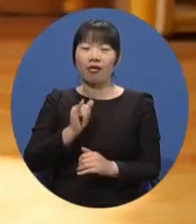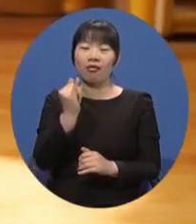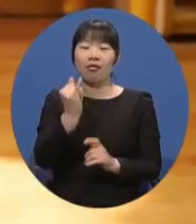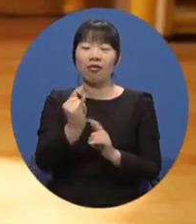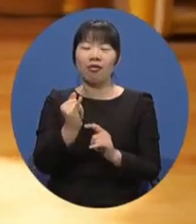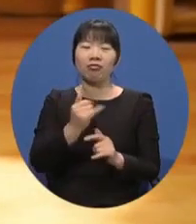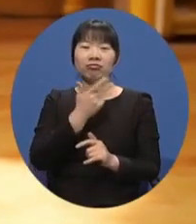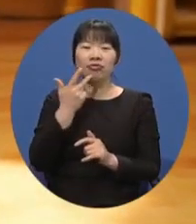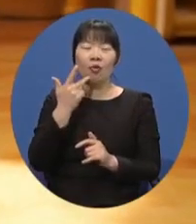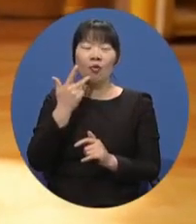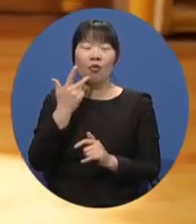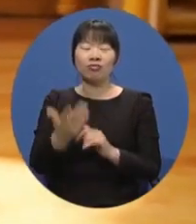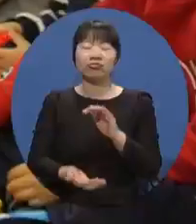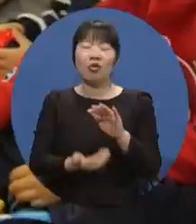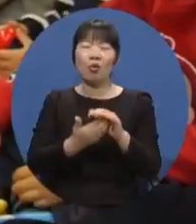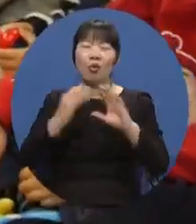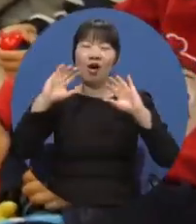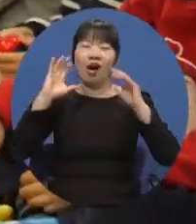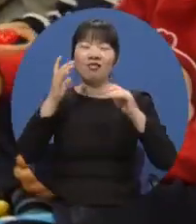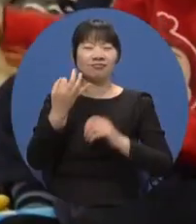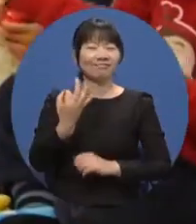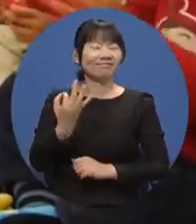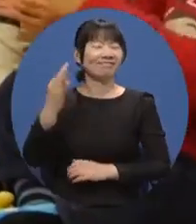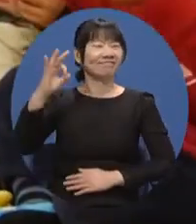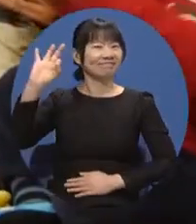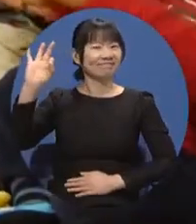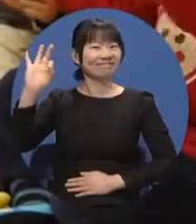서유리를 영어 신동으로 인정합니다.